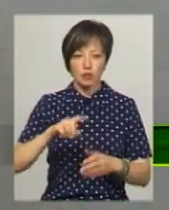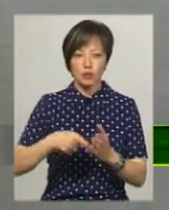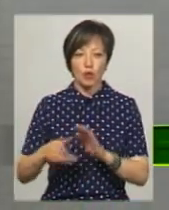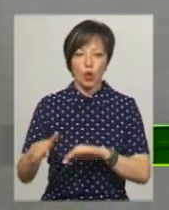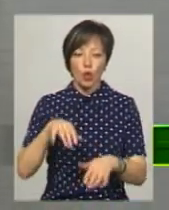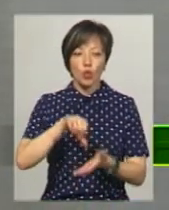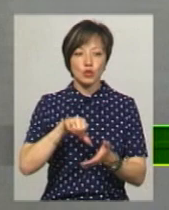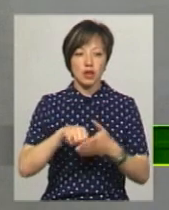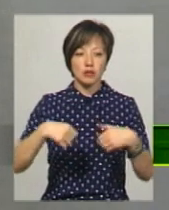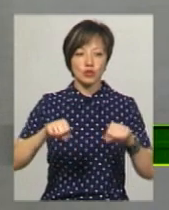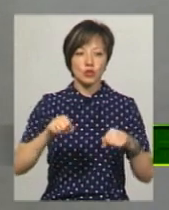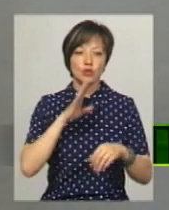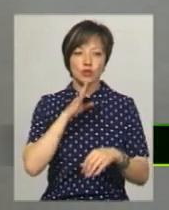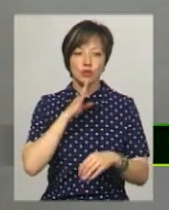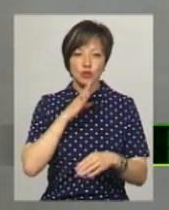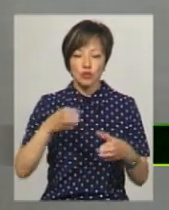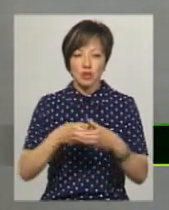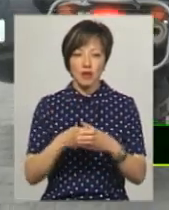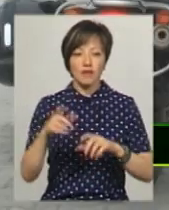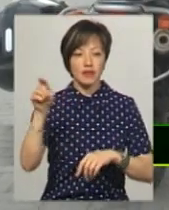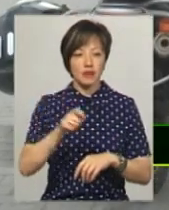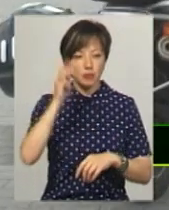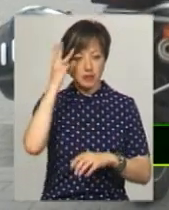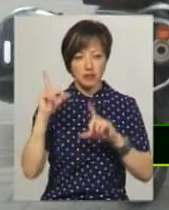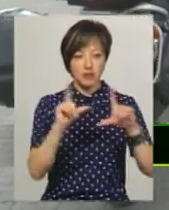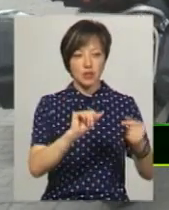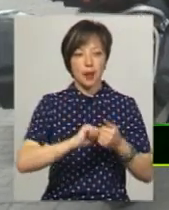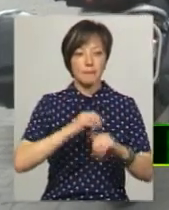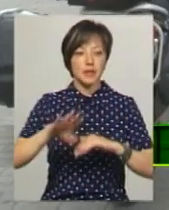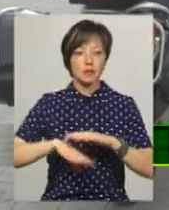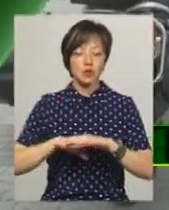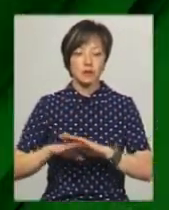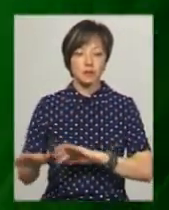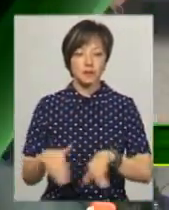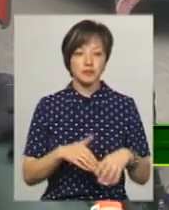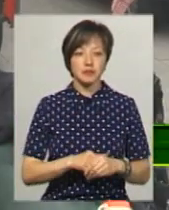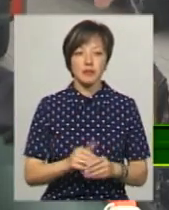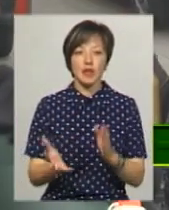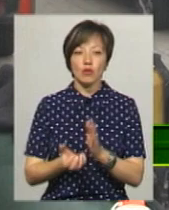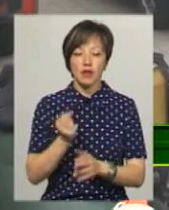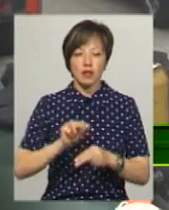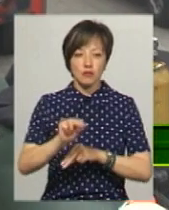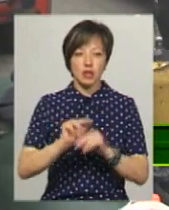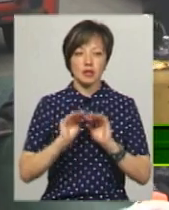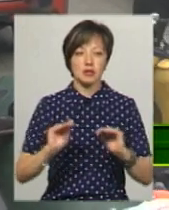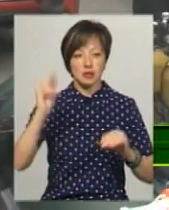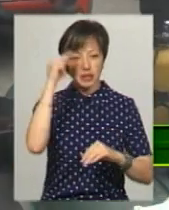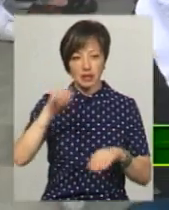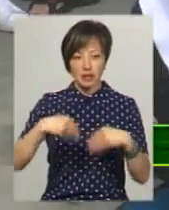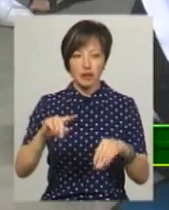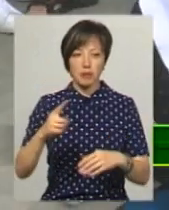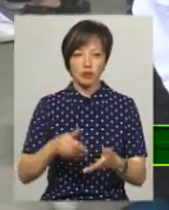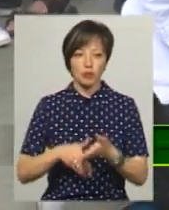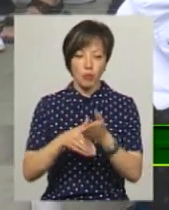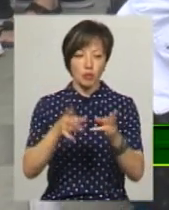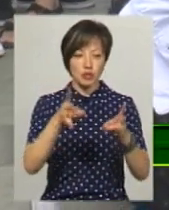Всесвітньої мотоциклетної жіночої естафети після відвідин Хмельницького вирушили до Кам'янця-Подільського. Рятувальники навчали школярів надавати першу